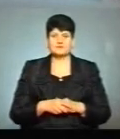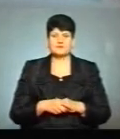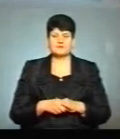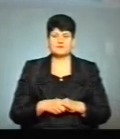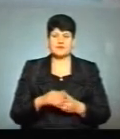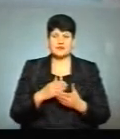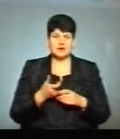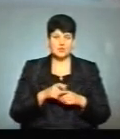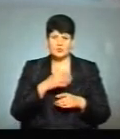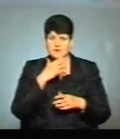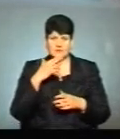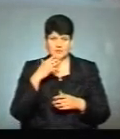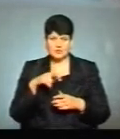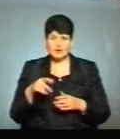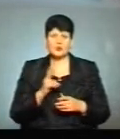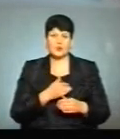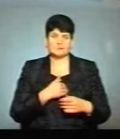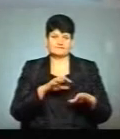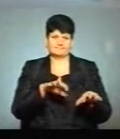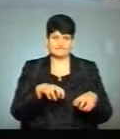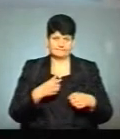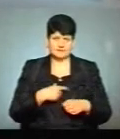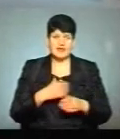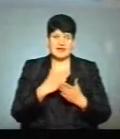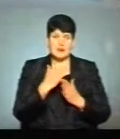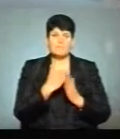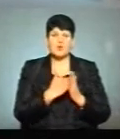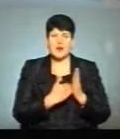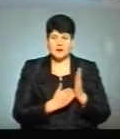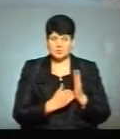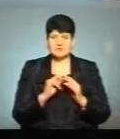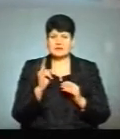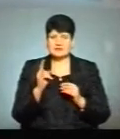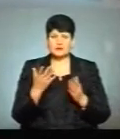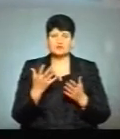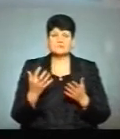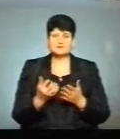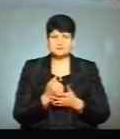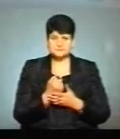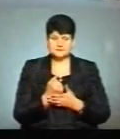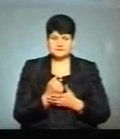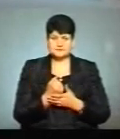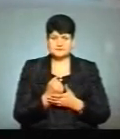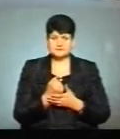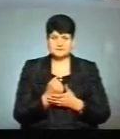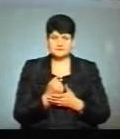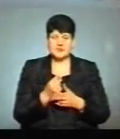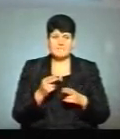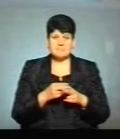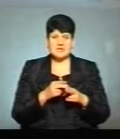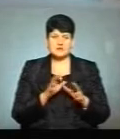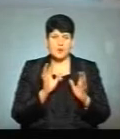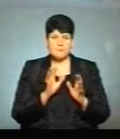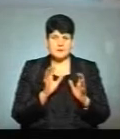є дуже багато кандидатів щодо їх усиновлення. Є відповідний порядок. Тобто дитину, яку виявили без опіки